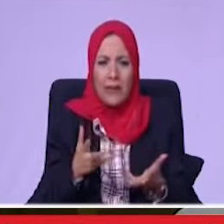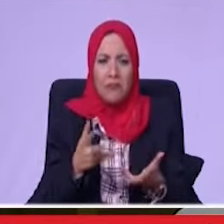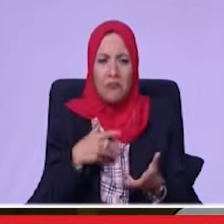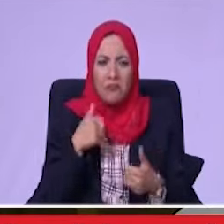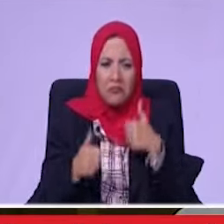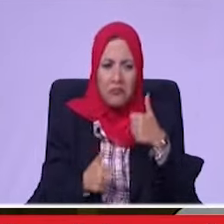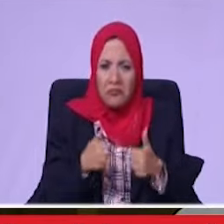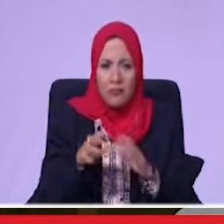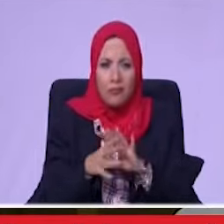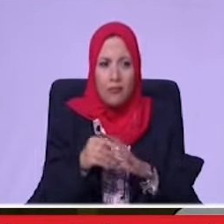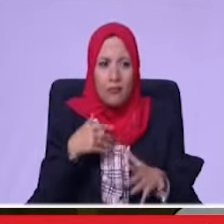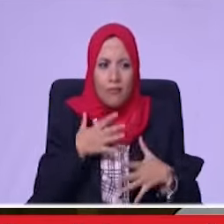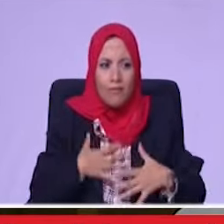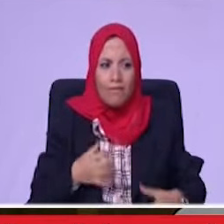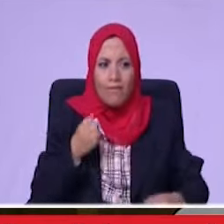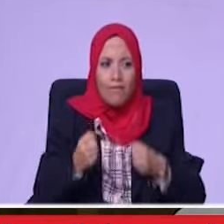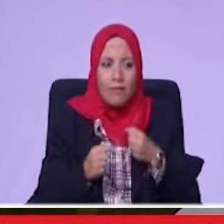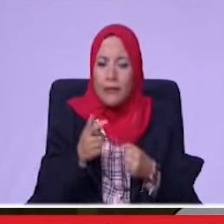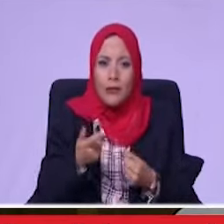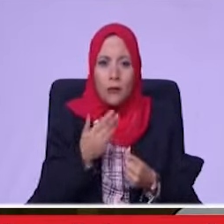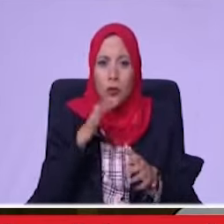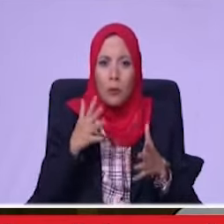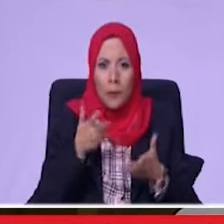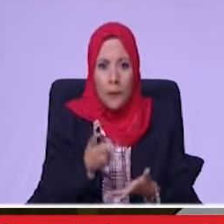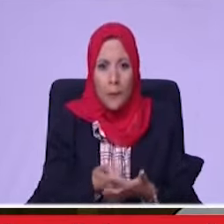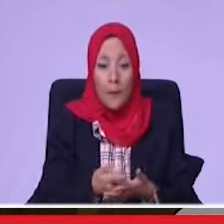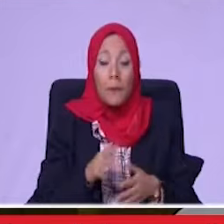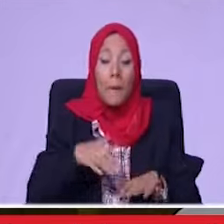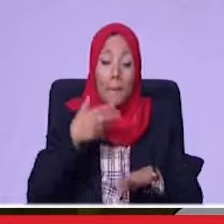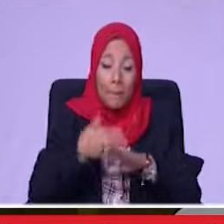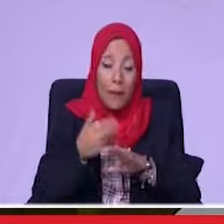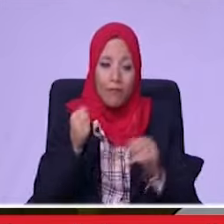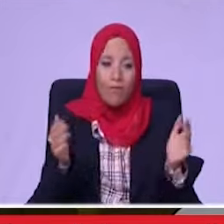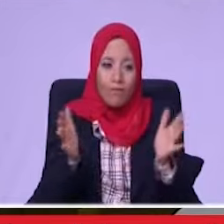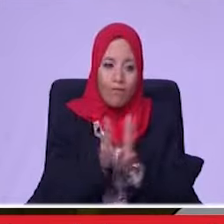اللي بيتمتع بيها هذا الشاب بعد الحادث المؤلم